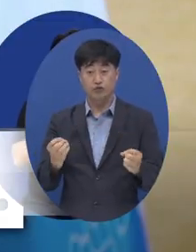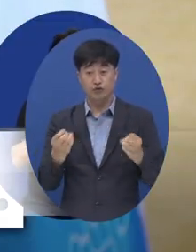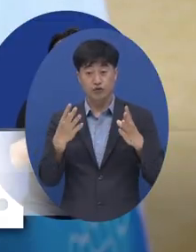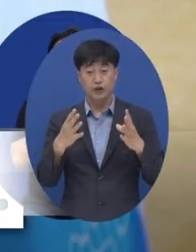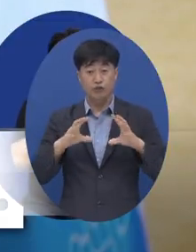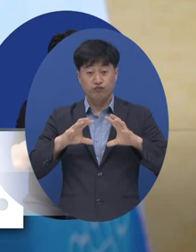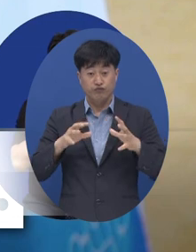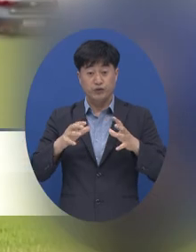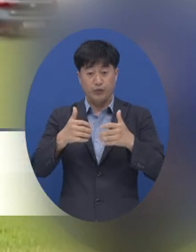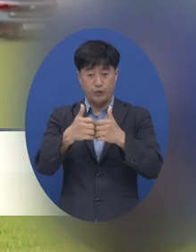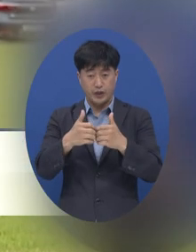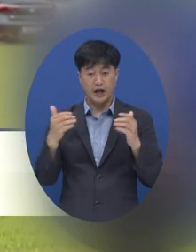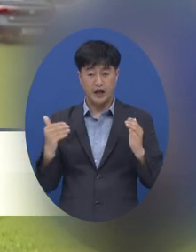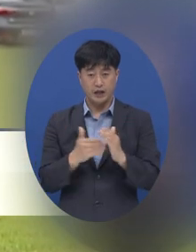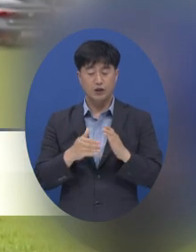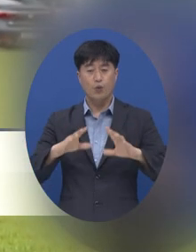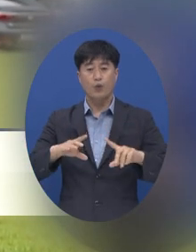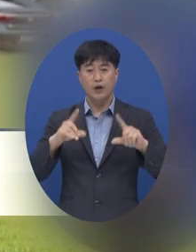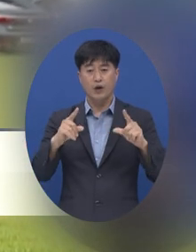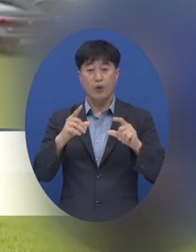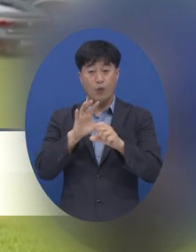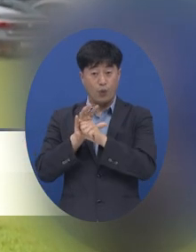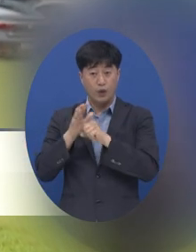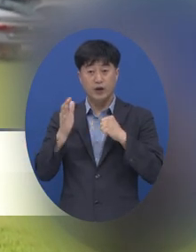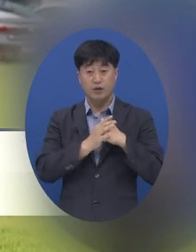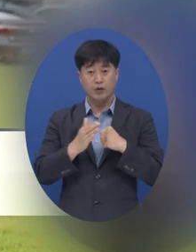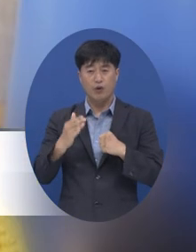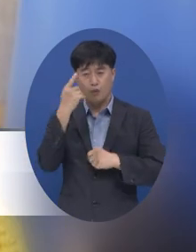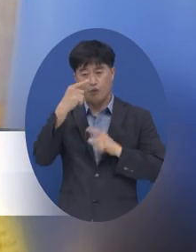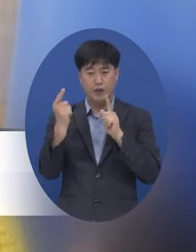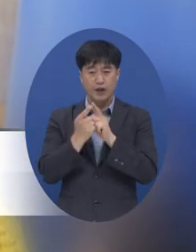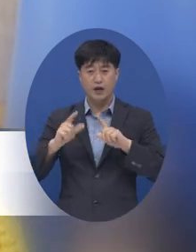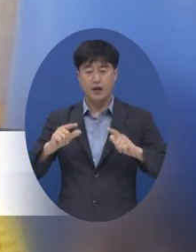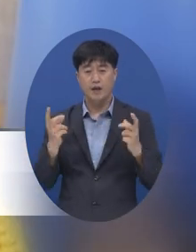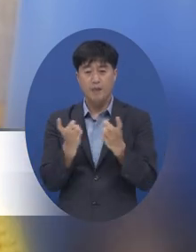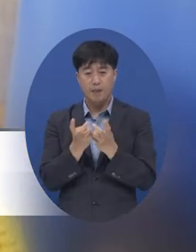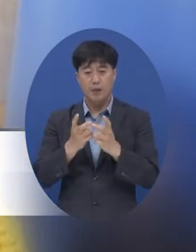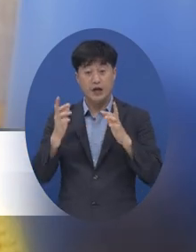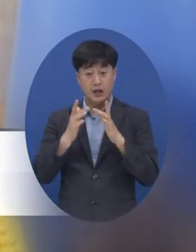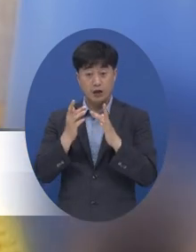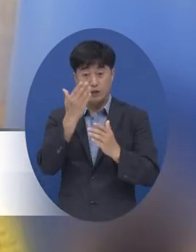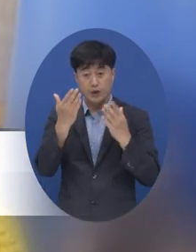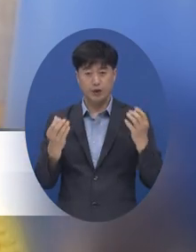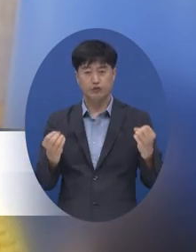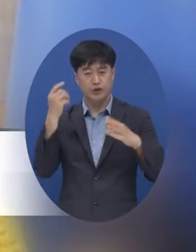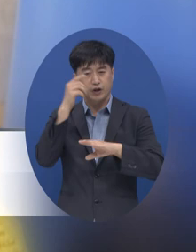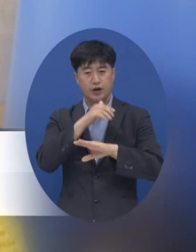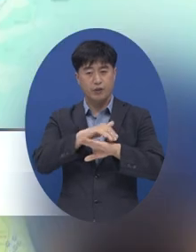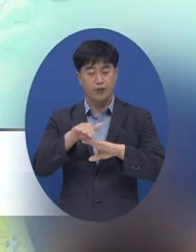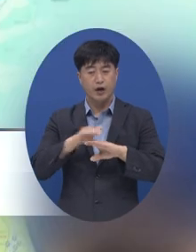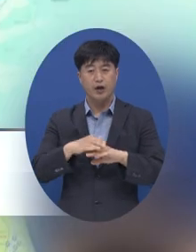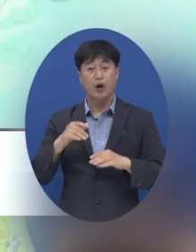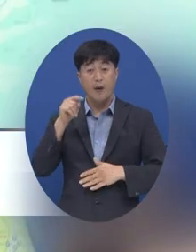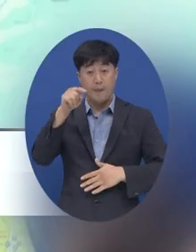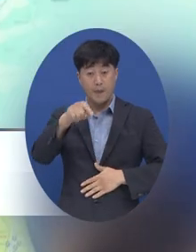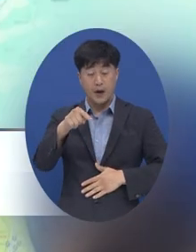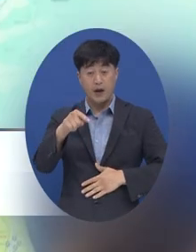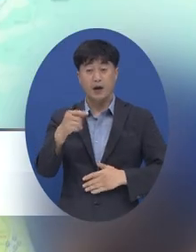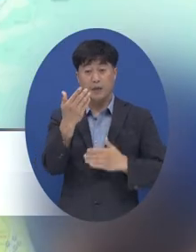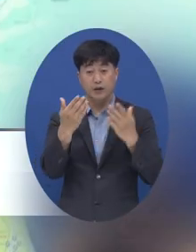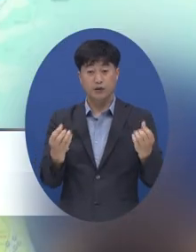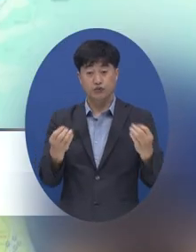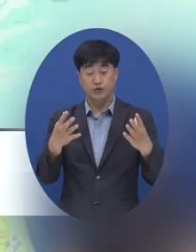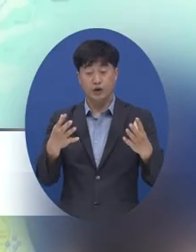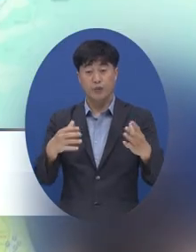콘퍼런스 까지 오랜 코로 날 구로 비대면 방식의 랜섬 박람회로 기획해 오프라인 박람회장에